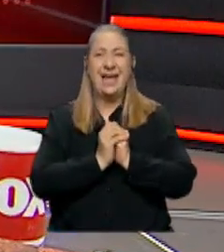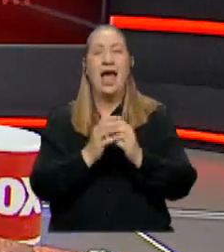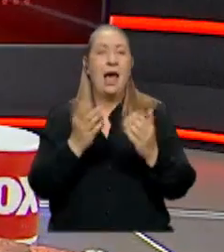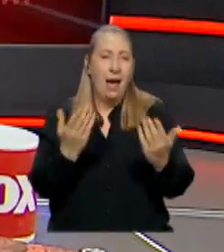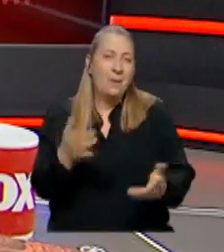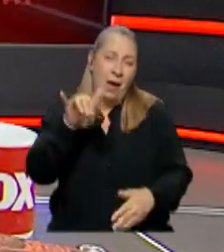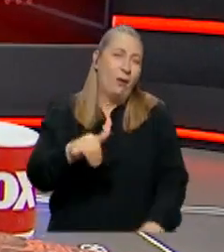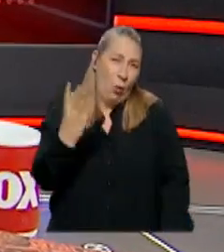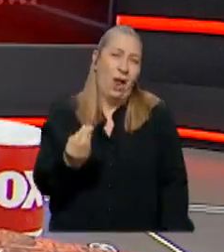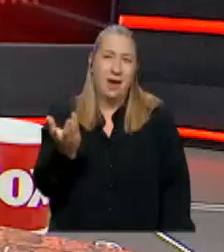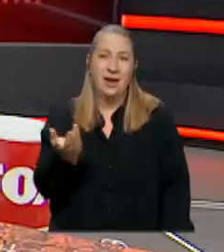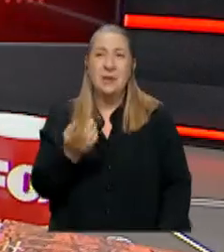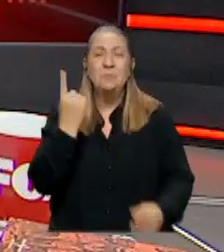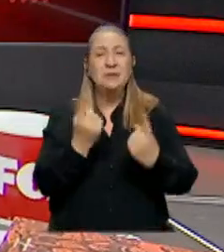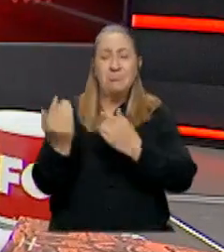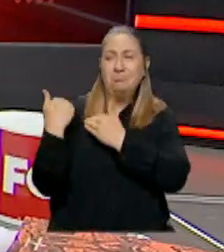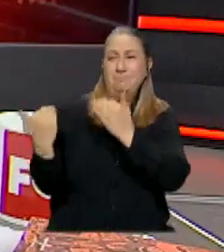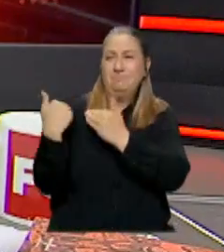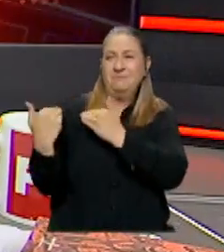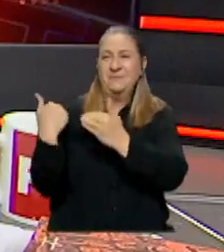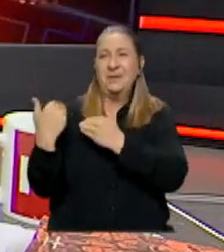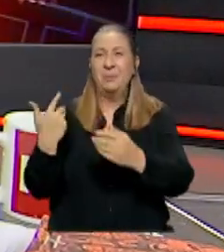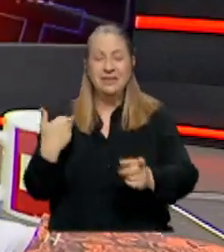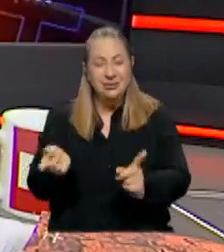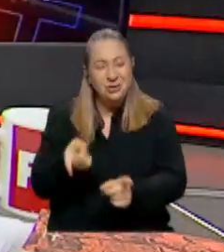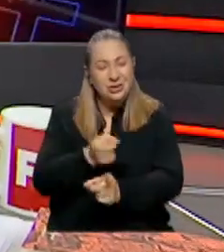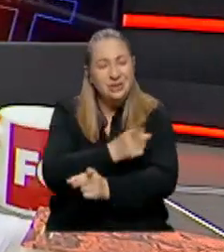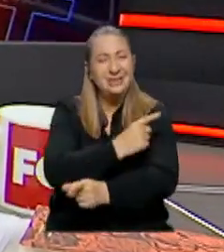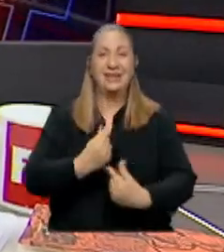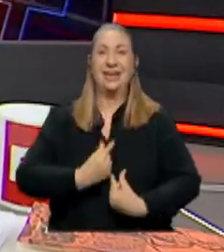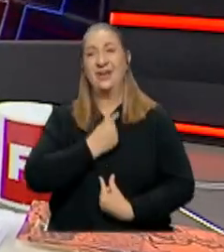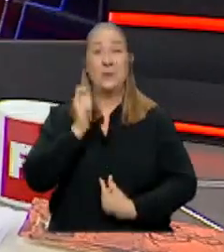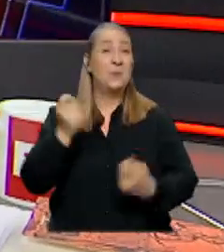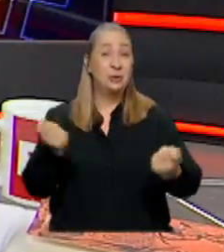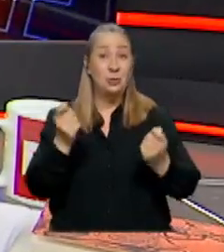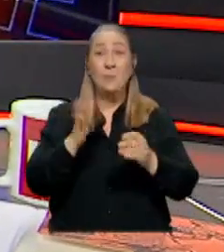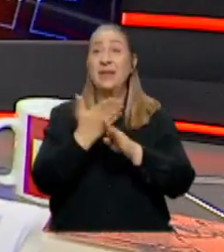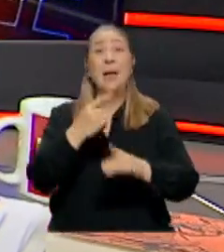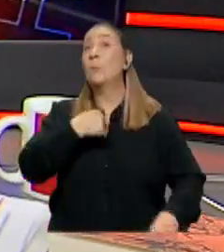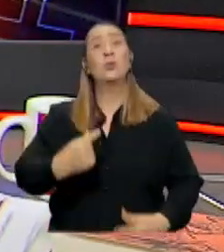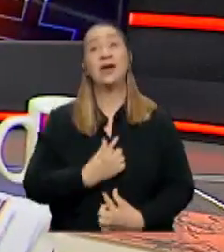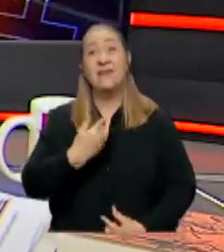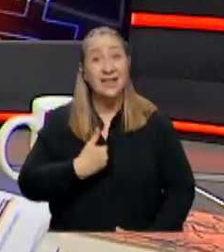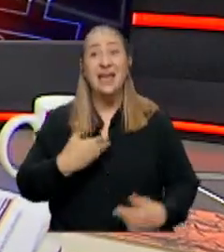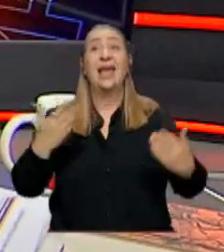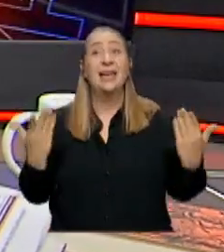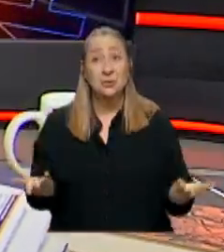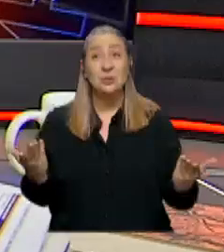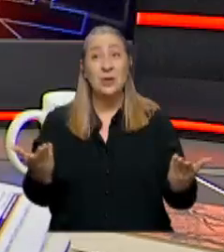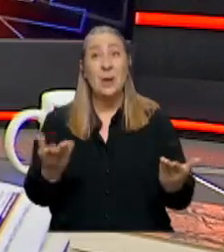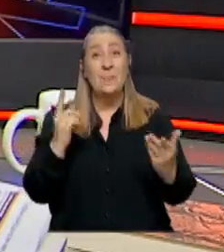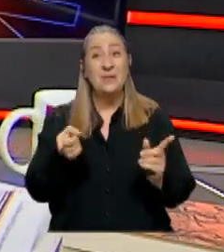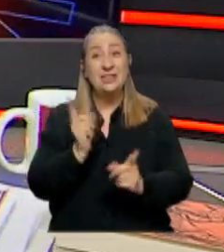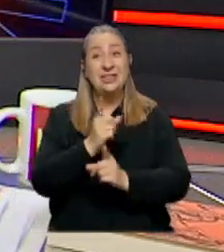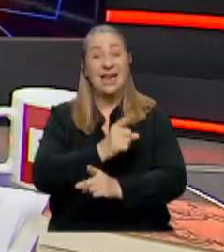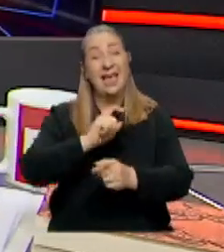elbette hakkı olarak bir şeyler söylüyor. Ben de o yüzden çeşitlendirmeye çalışıyorum. Neyse. Niye böyle? Çünkü bir